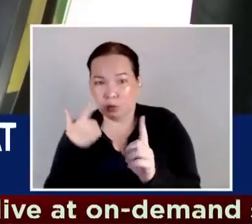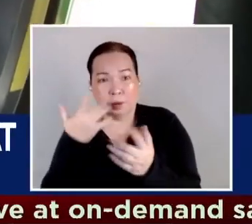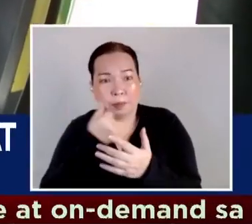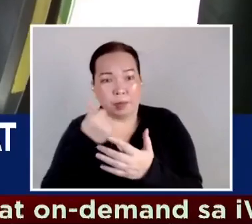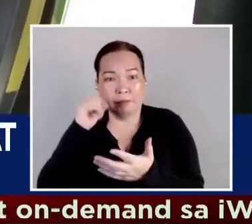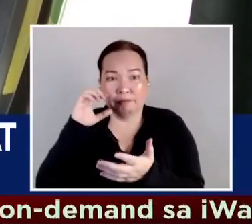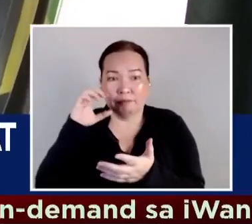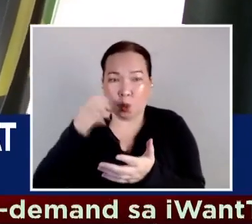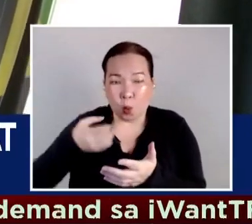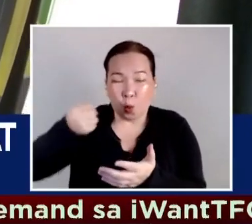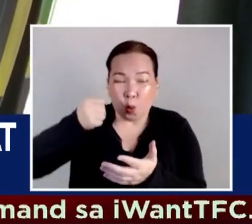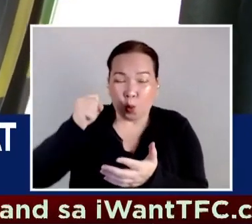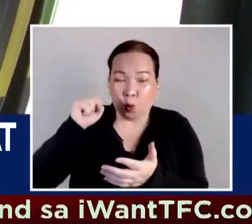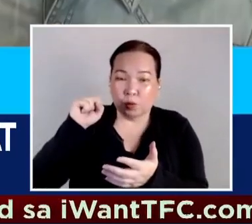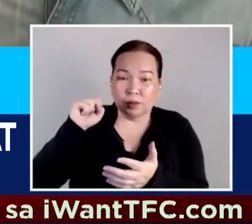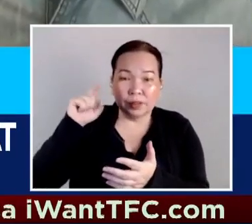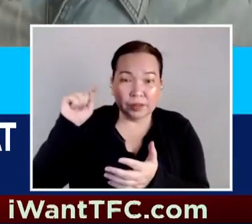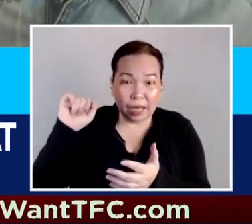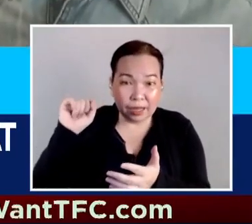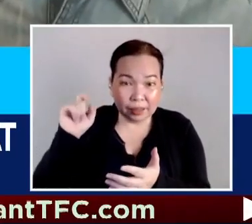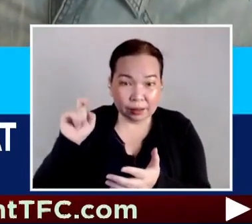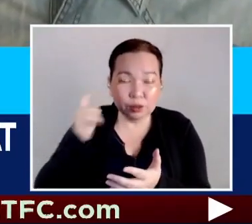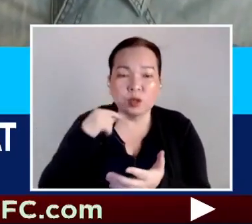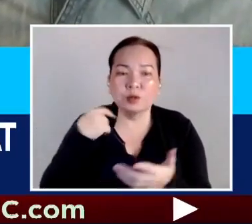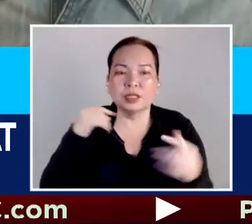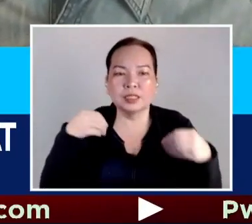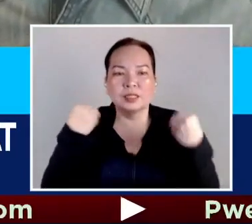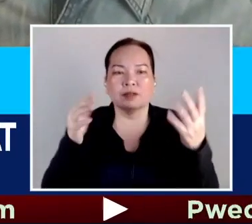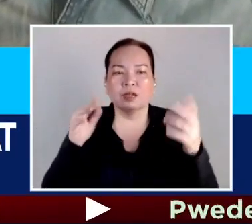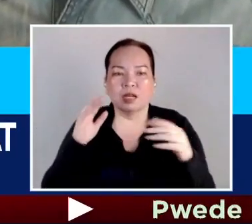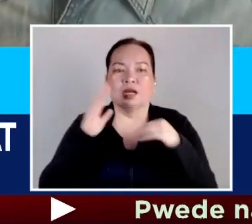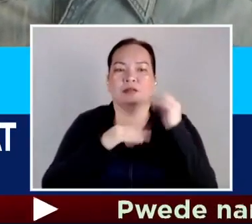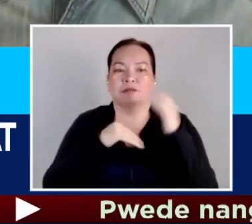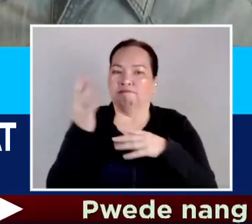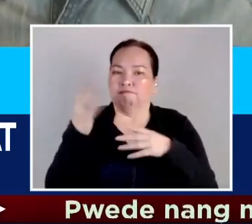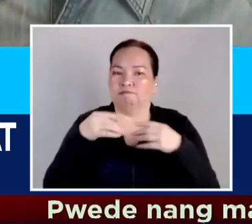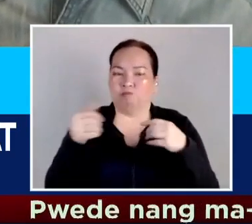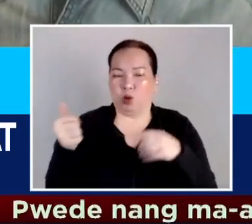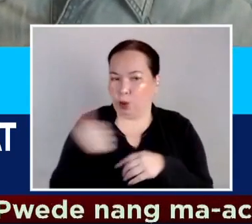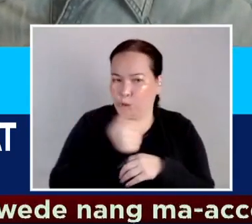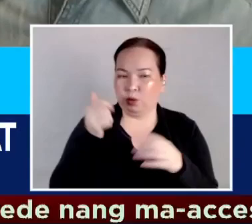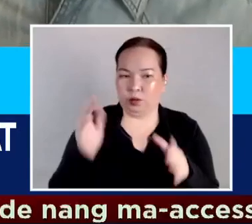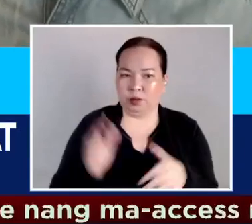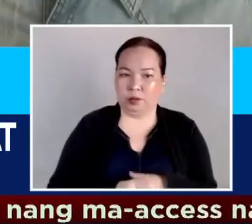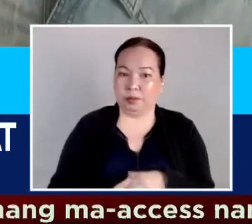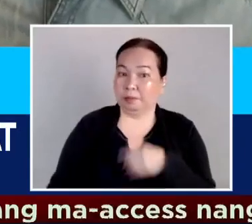para makagaan sa mga motorista. Ang pinakamadali po sa ngayon ay